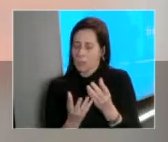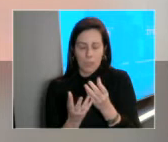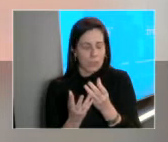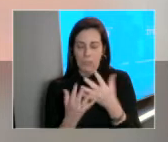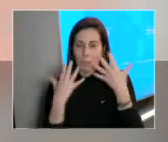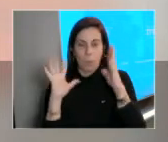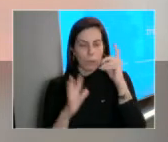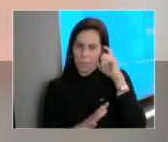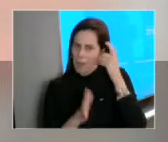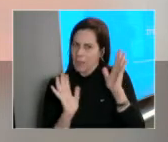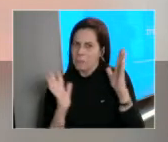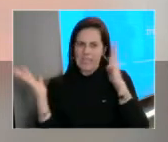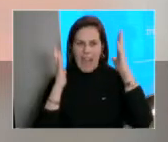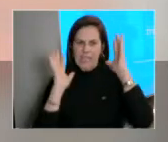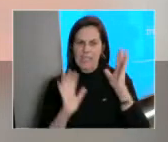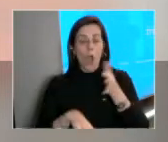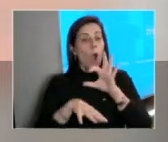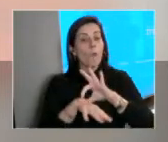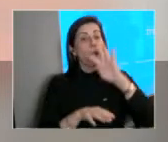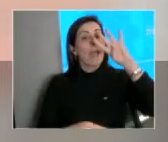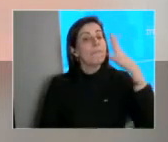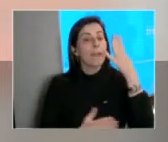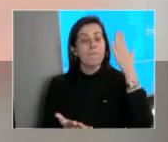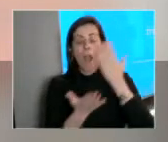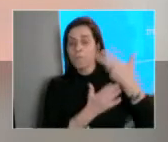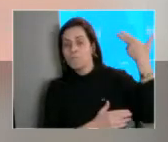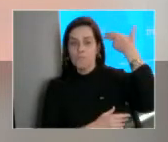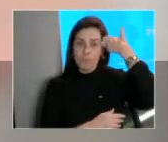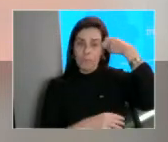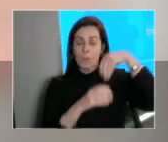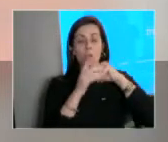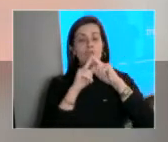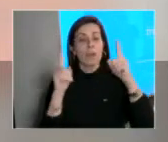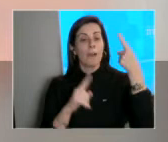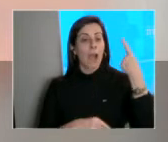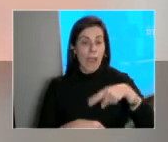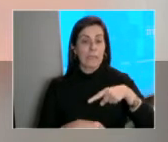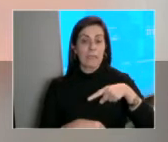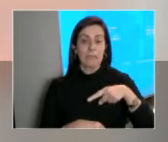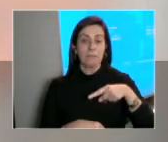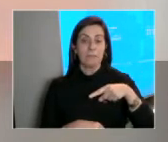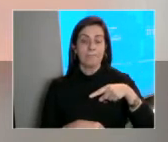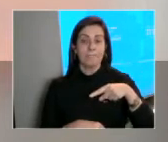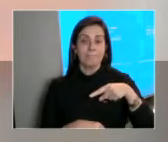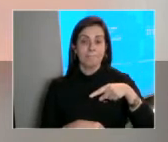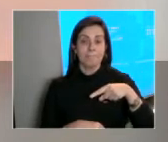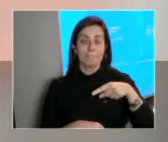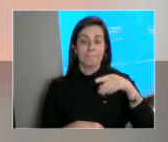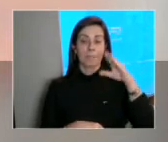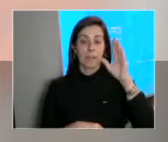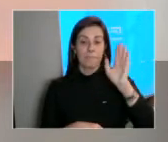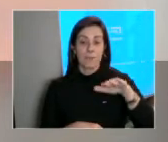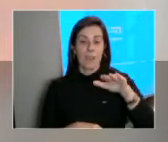מטריד, סיפור מזעזע, רופא רביעי התאבד בתוך שנה וחצי. ואנחנו